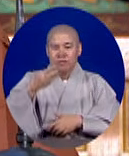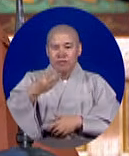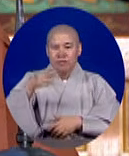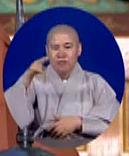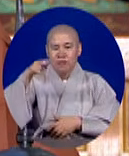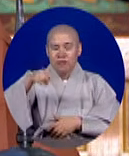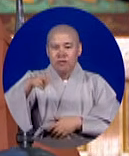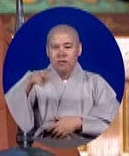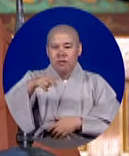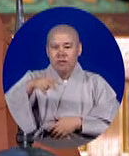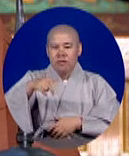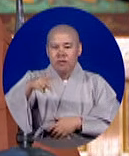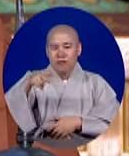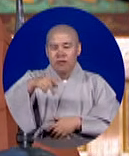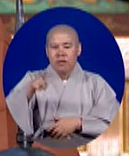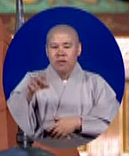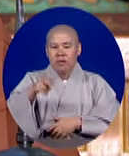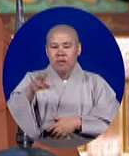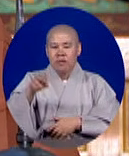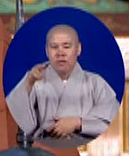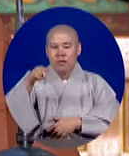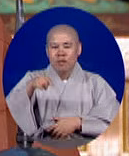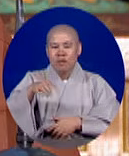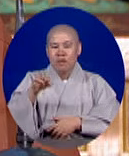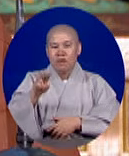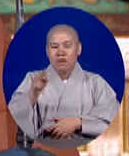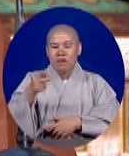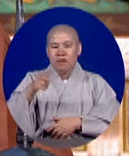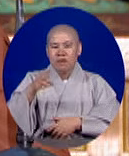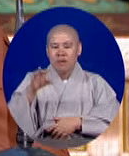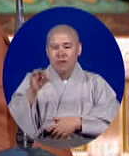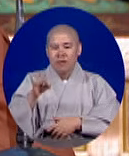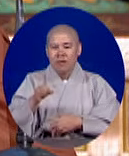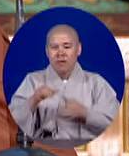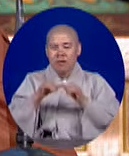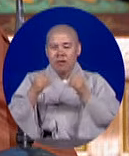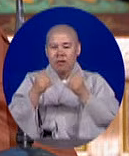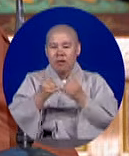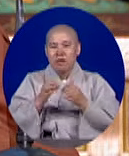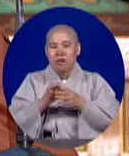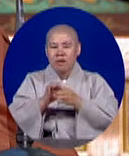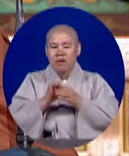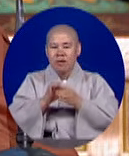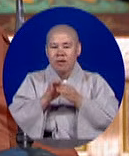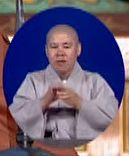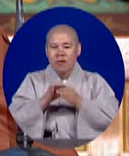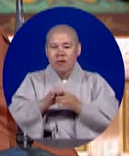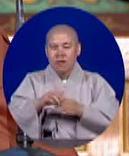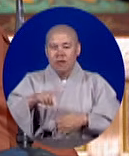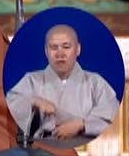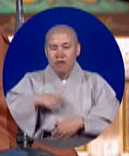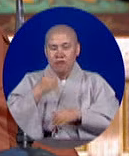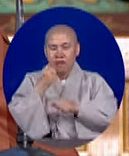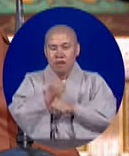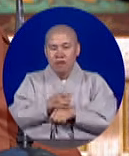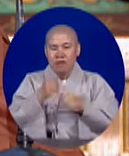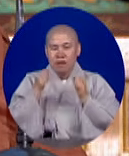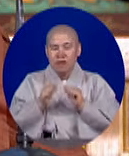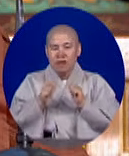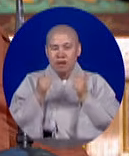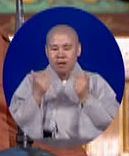수연성이라 인연에 따라서 진성이 자성을 지키지 않는 특성이 있기